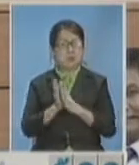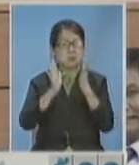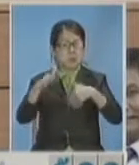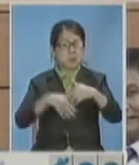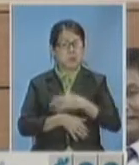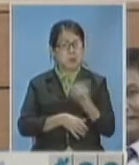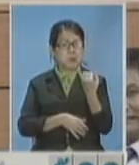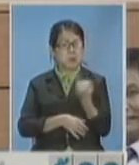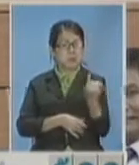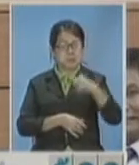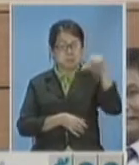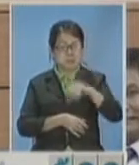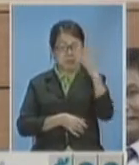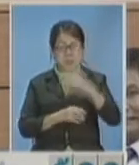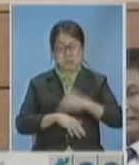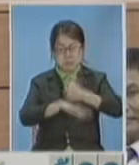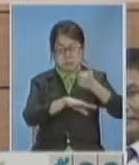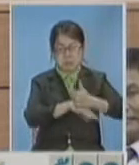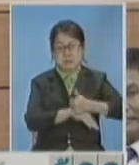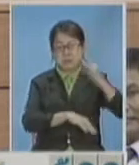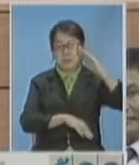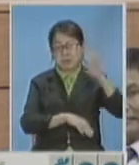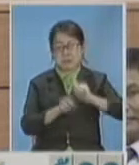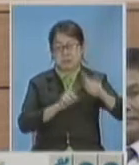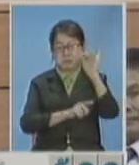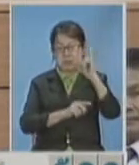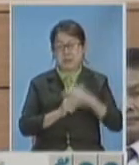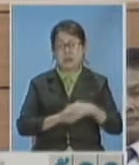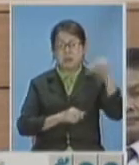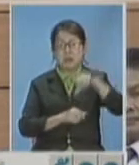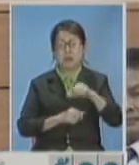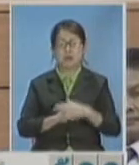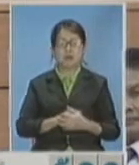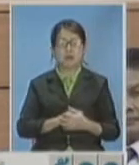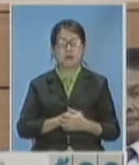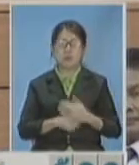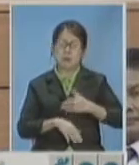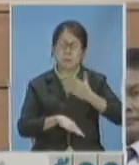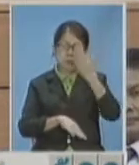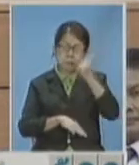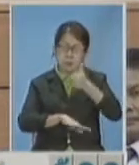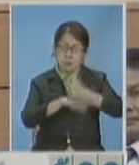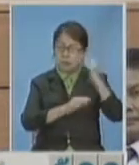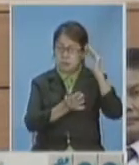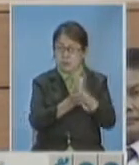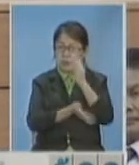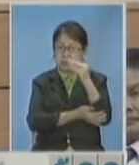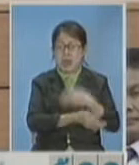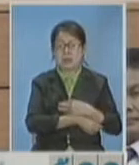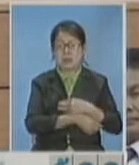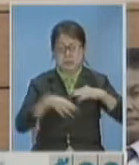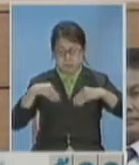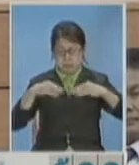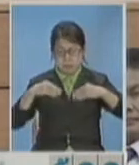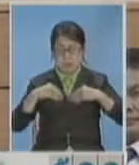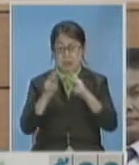มีแต่แม่ทัพนายกองที่เลวท่านประธานครับพลตำรวจเอกอดุลแสงสิงแก้วรับปากกับกรรมาธิการงบ